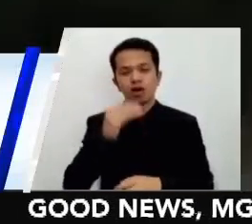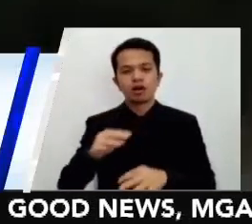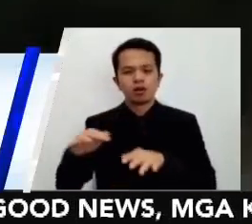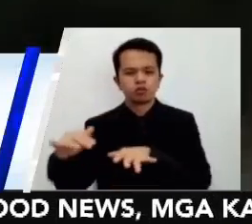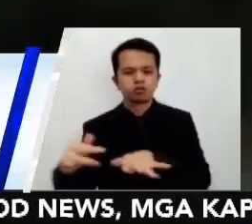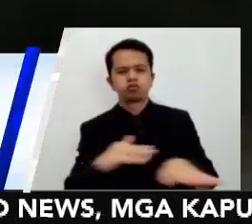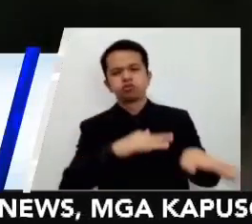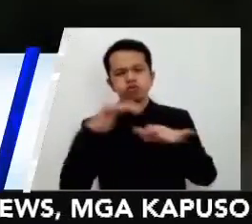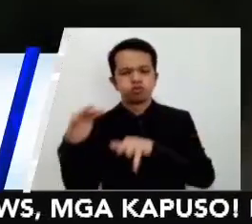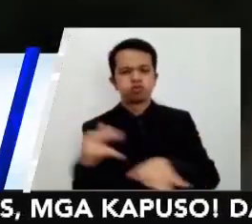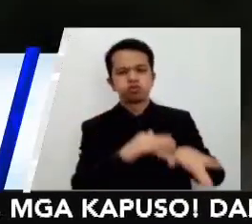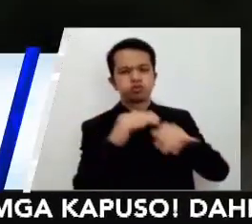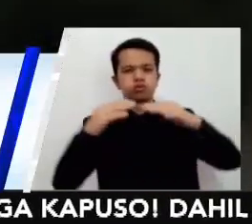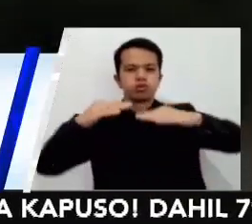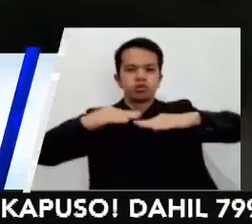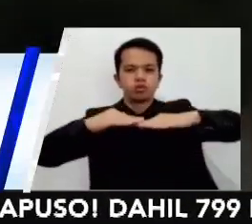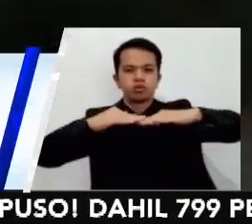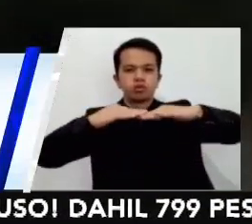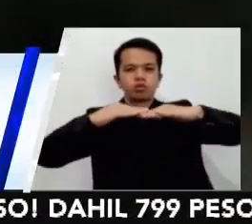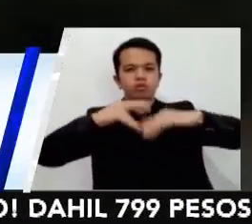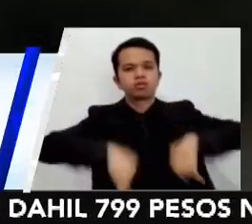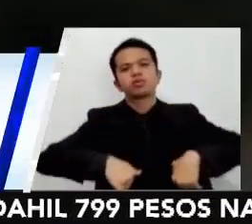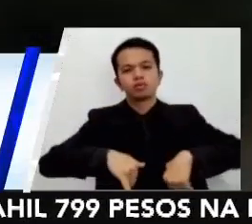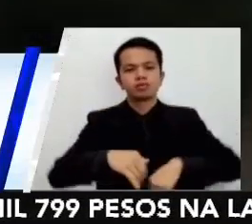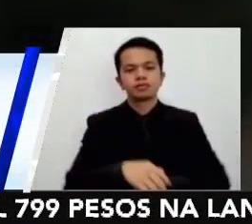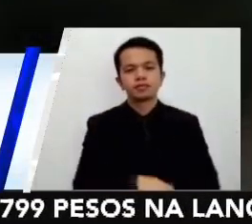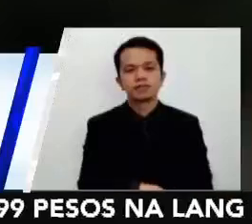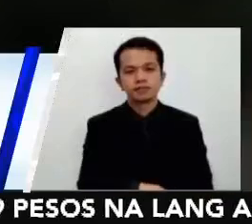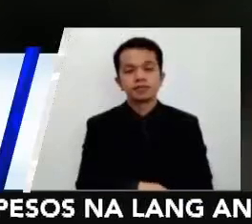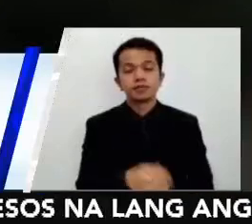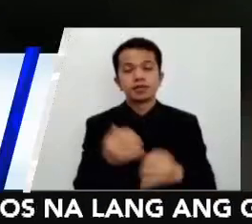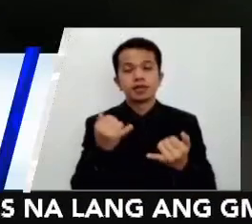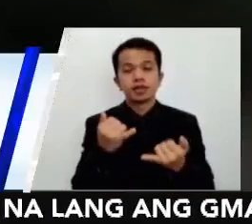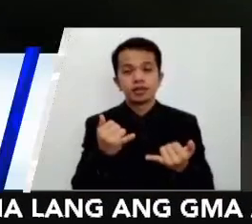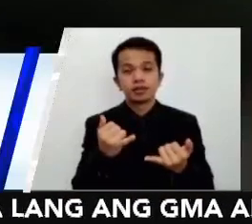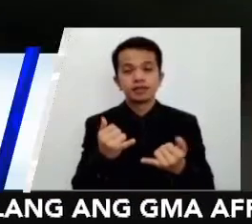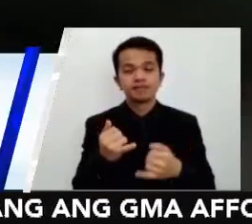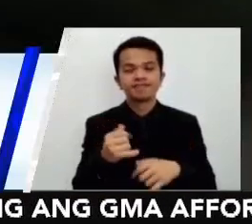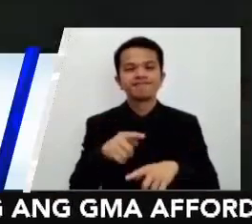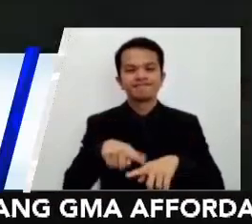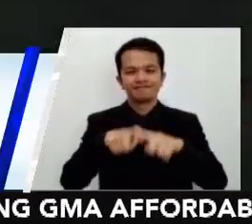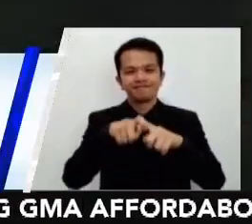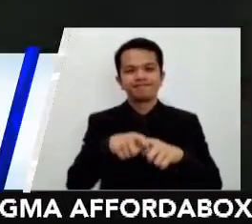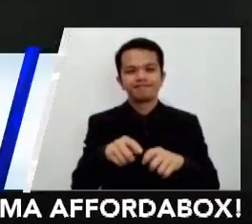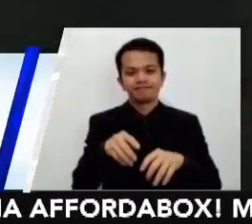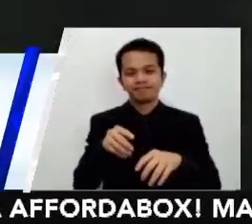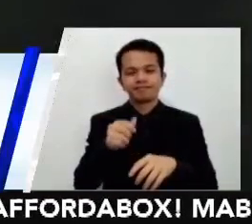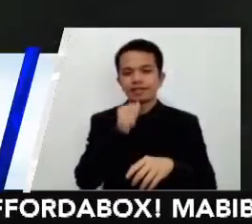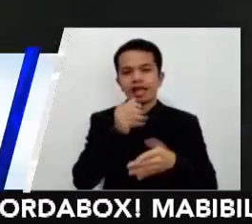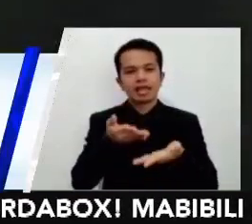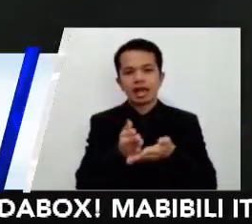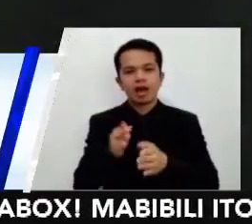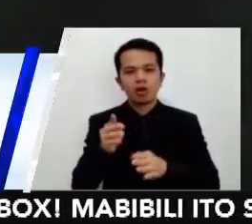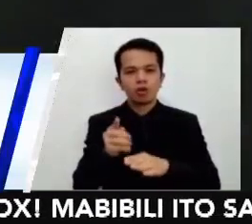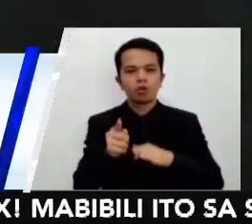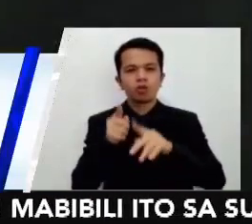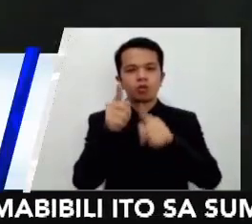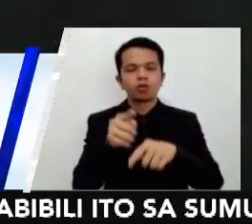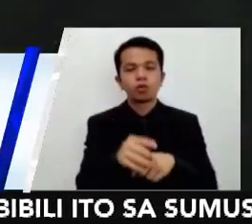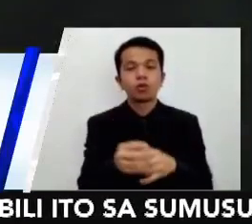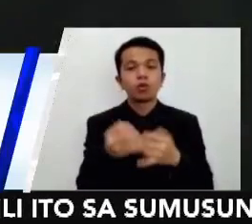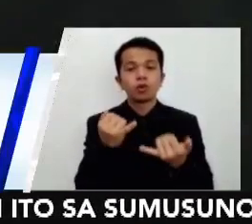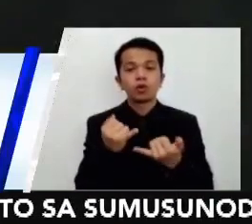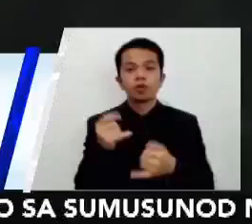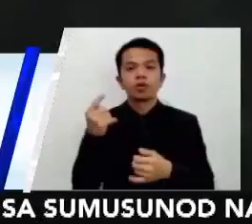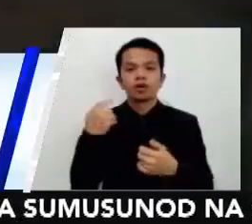bunsod ng matinding pag-ulan doon. Pansamantala na ang hindi madaanan ang tulay. Nagsagawa na ng damage assessment ang lokal na